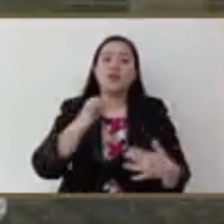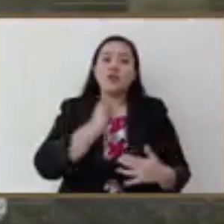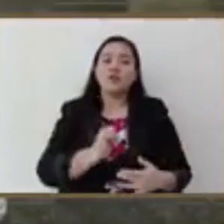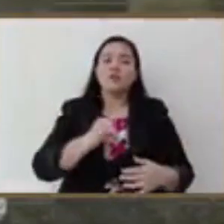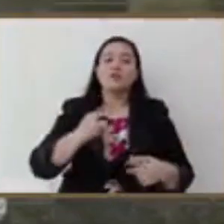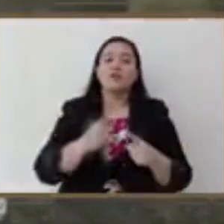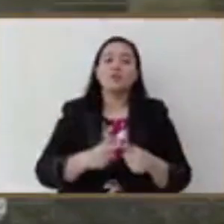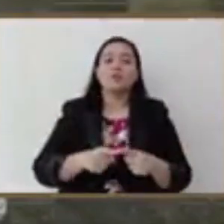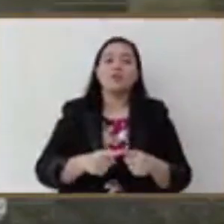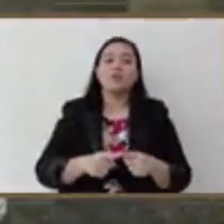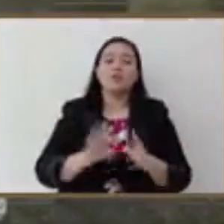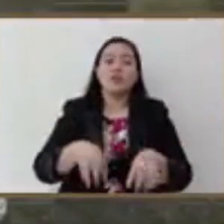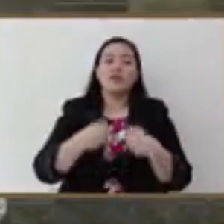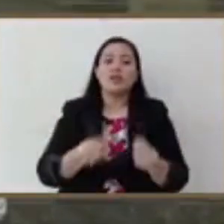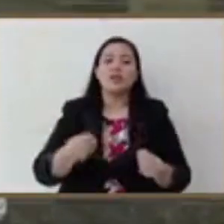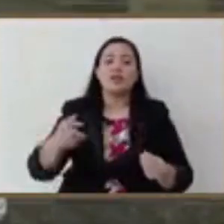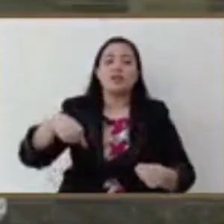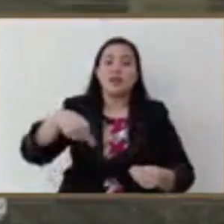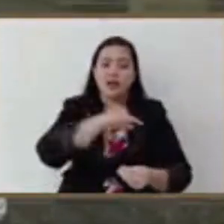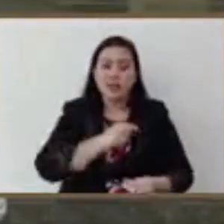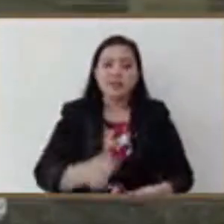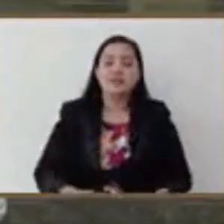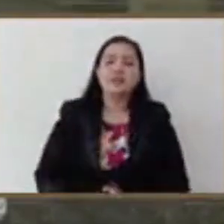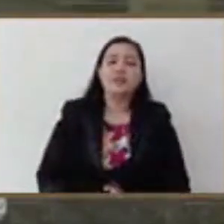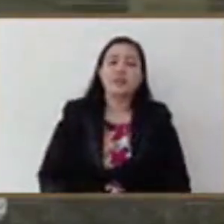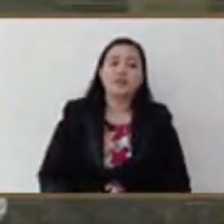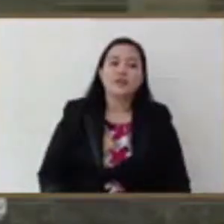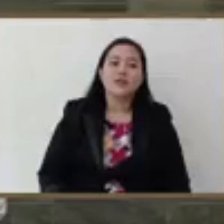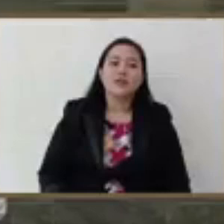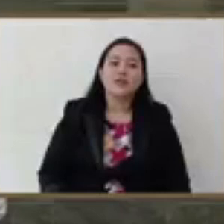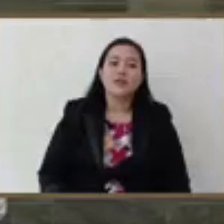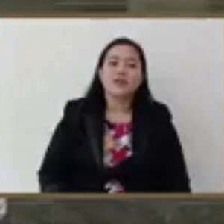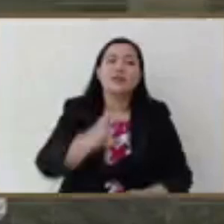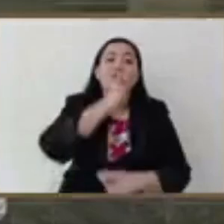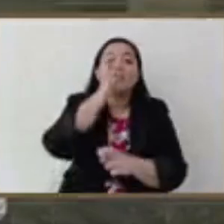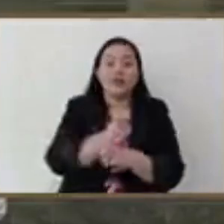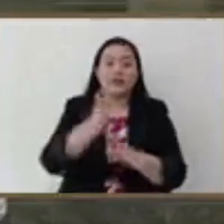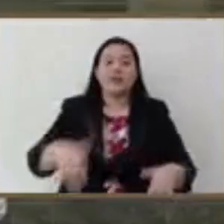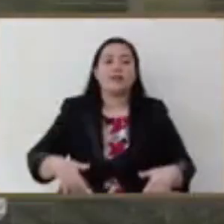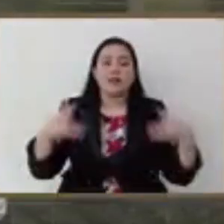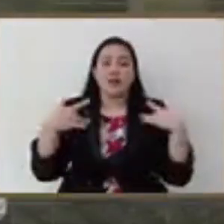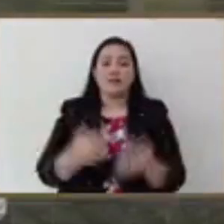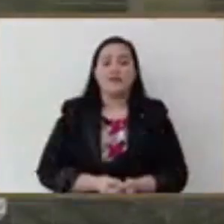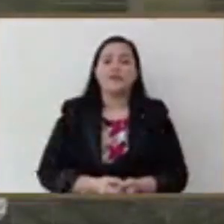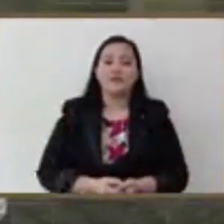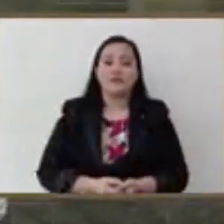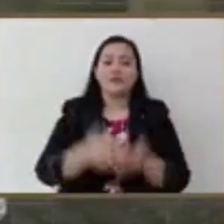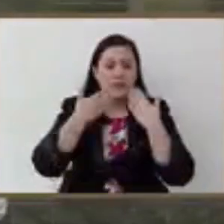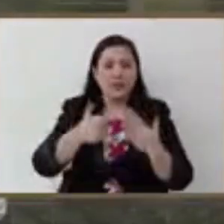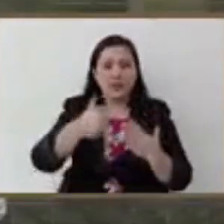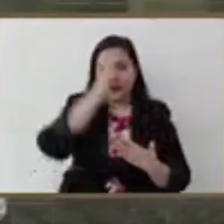See? Para lamang maging maayos tayo, ay salamat sa Panginoon na natutunan ko na lahat ng ito sa church.